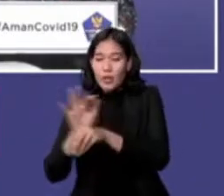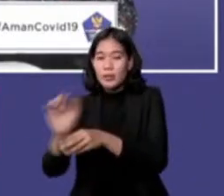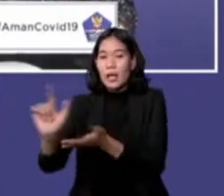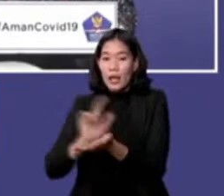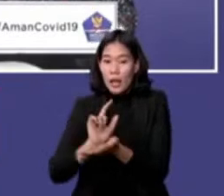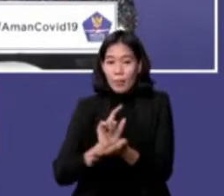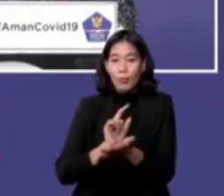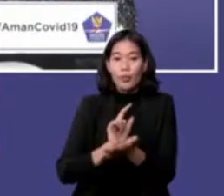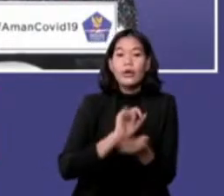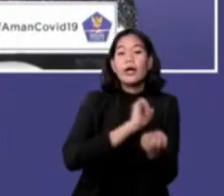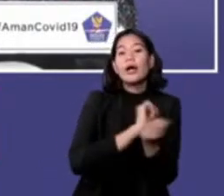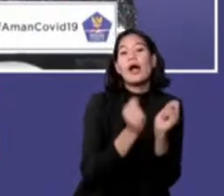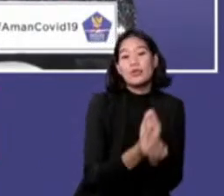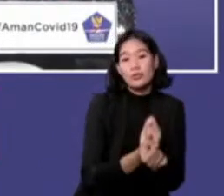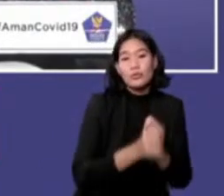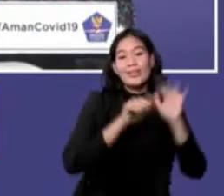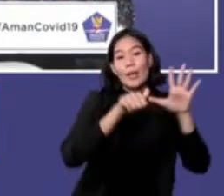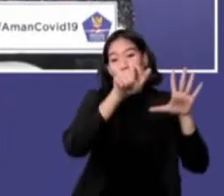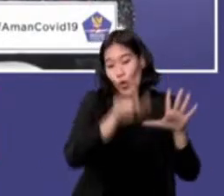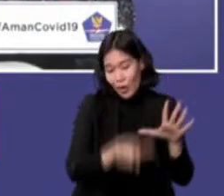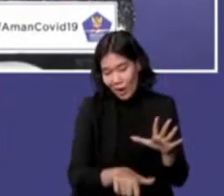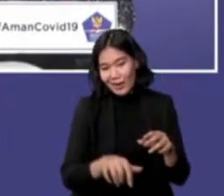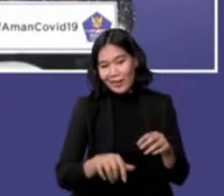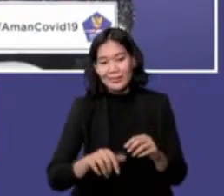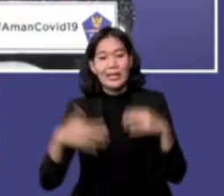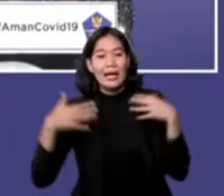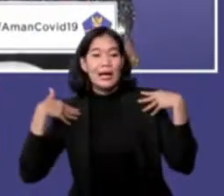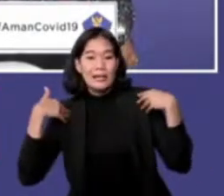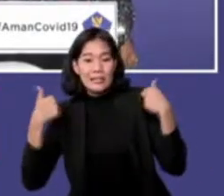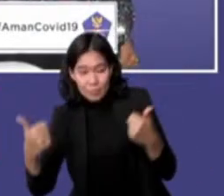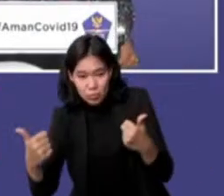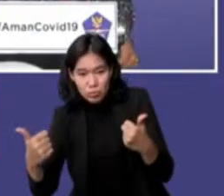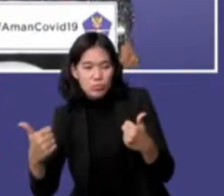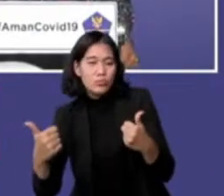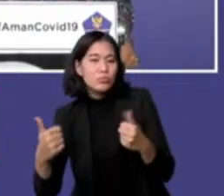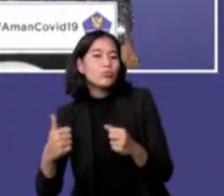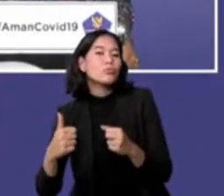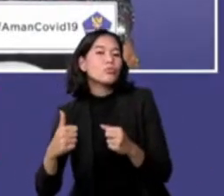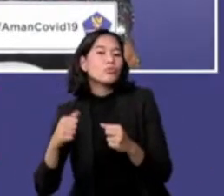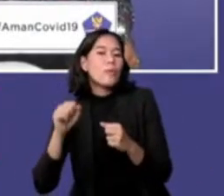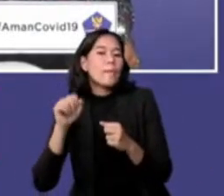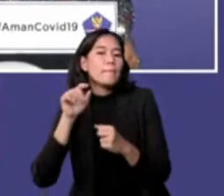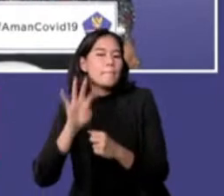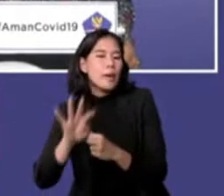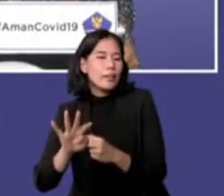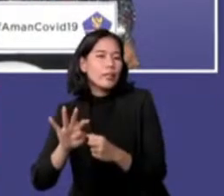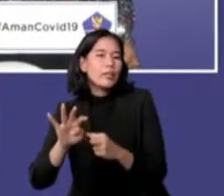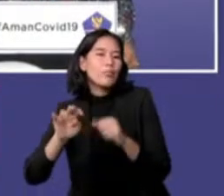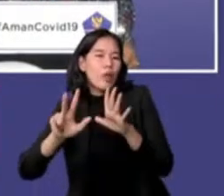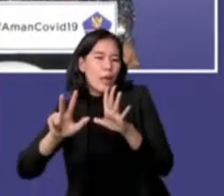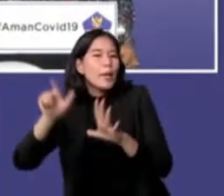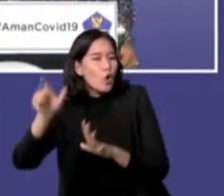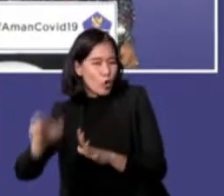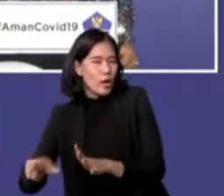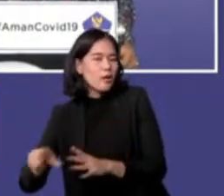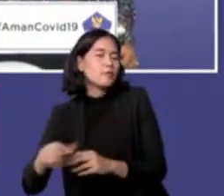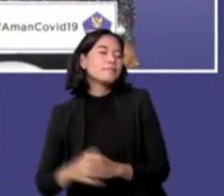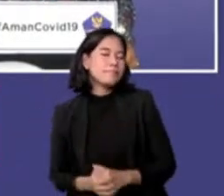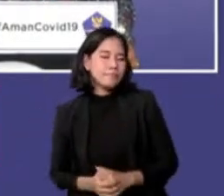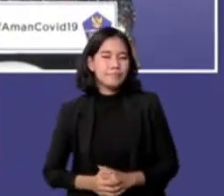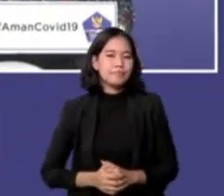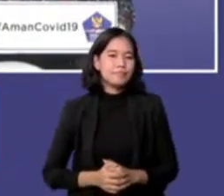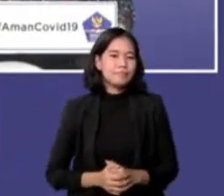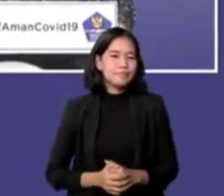ini melaporkan penambahan kasus baru 6 orang, namun juga melaporkan kasus sembuh sebanyak 48